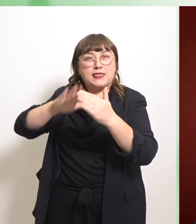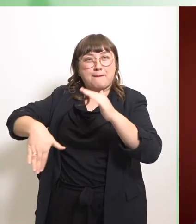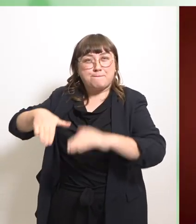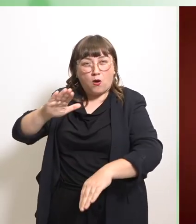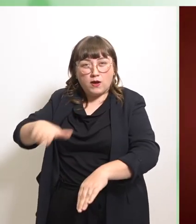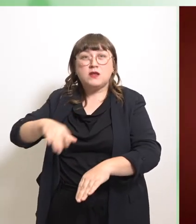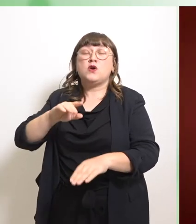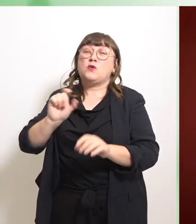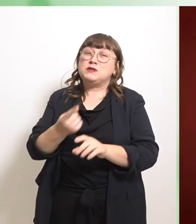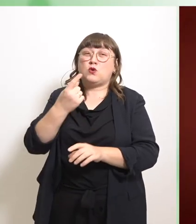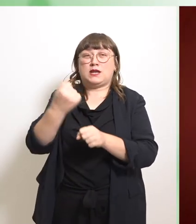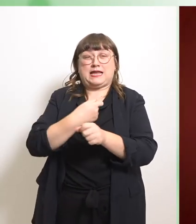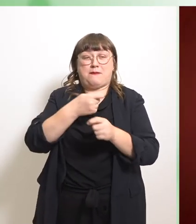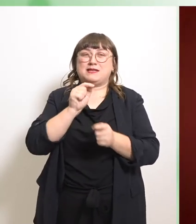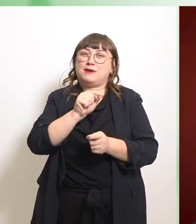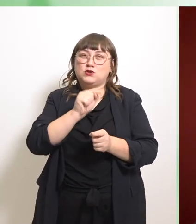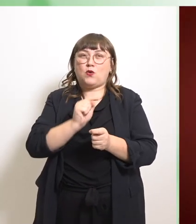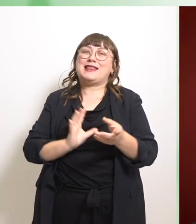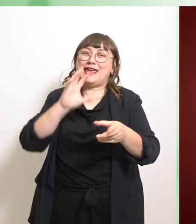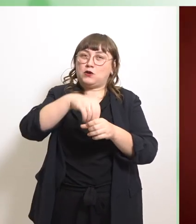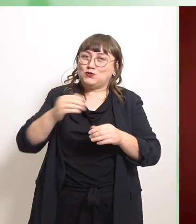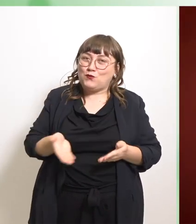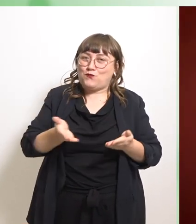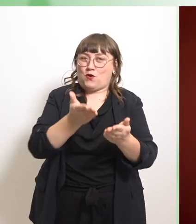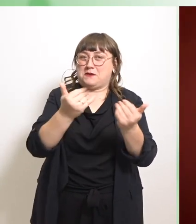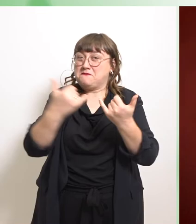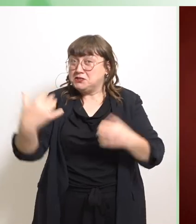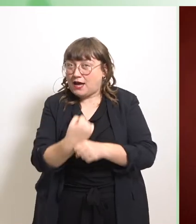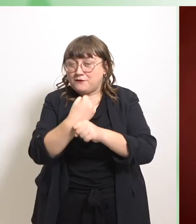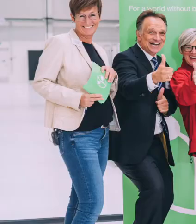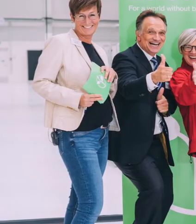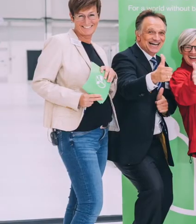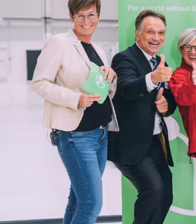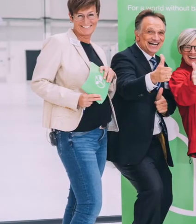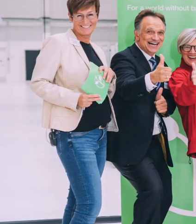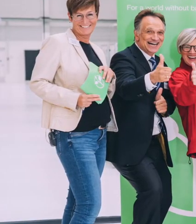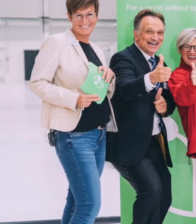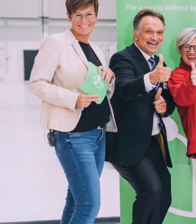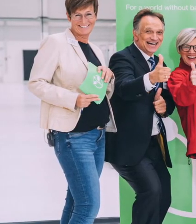Barrieren abzubauen und Inklusion besonders am Arbeitsmarkt zu fördern.